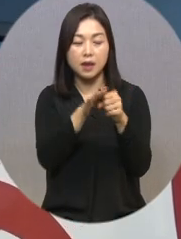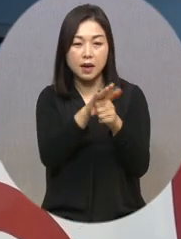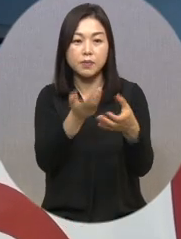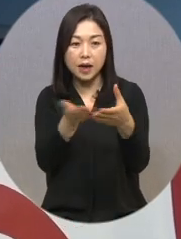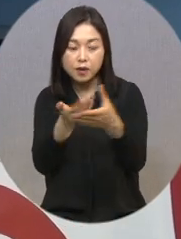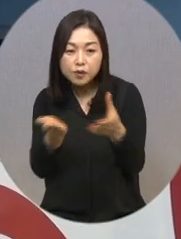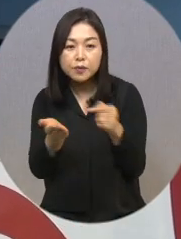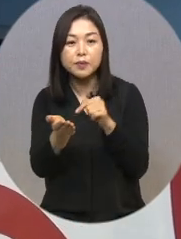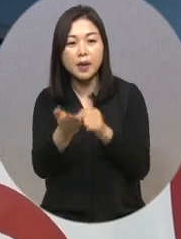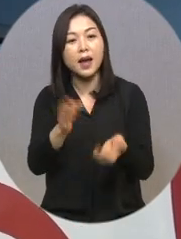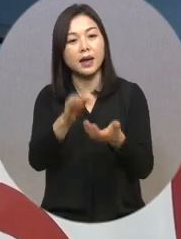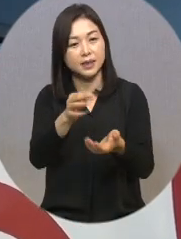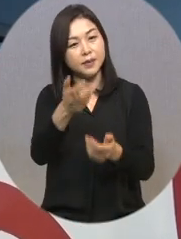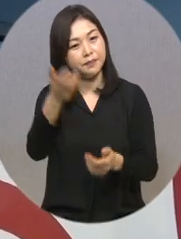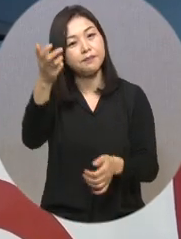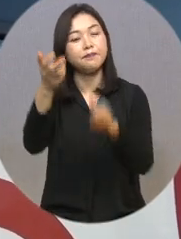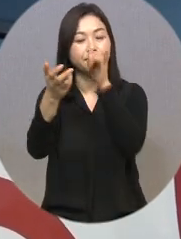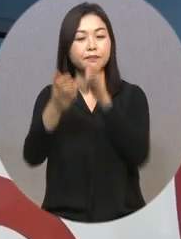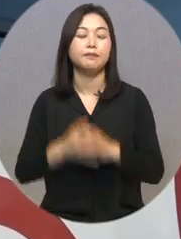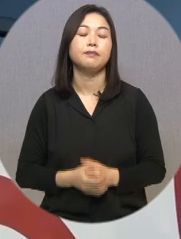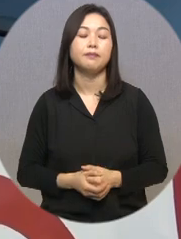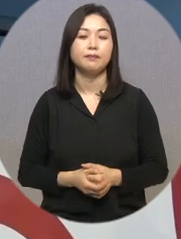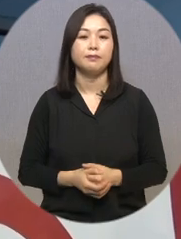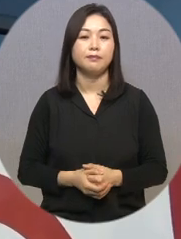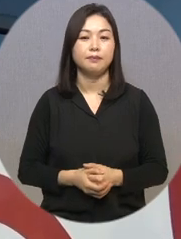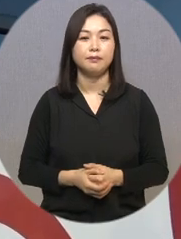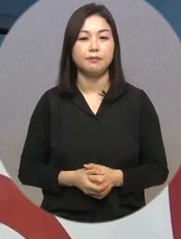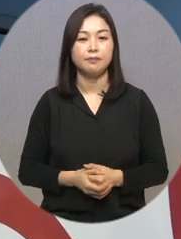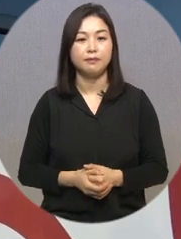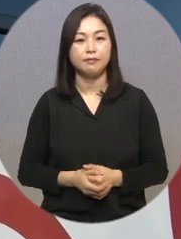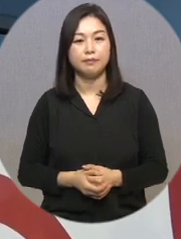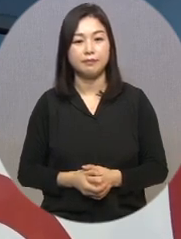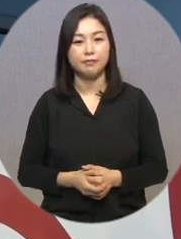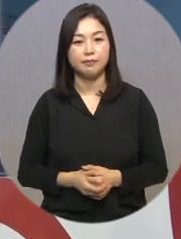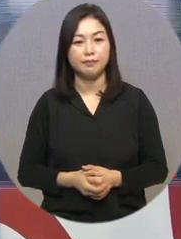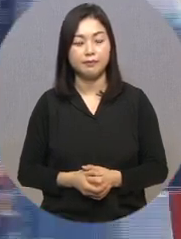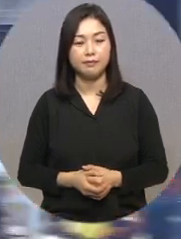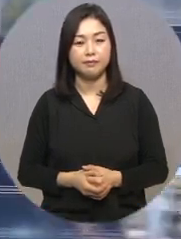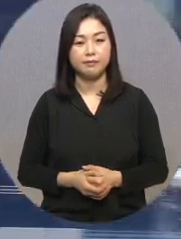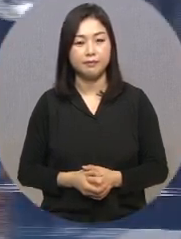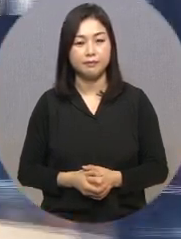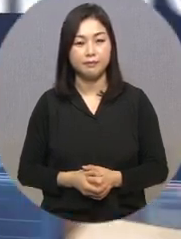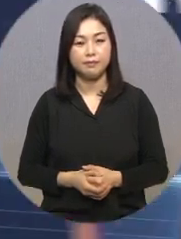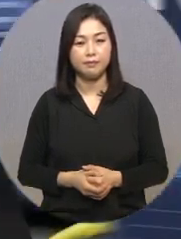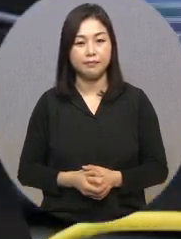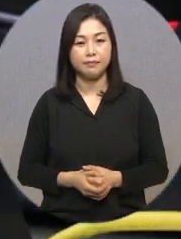높여가고 있습니다. 복지TV 경기방송 정우선입니다.